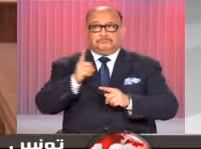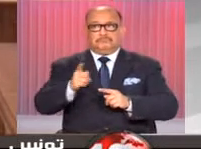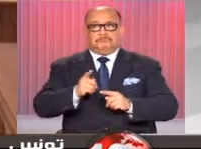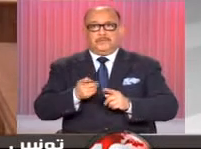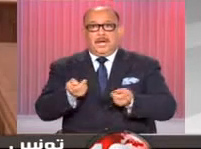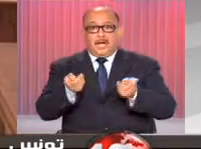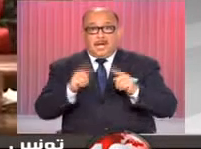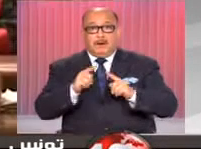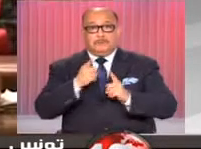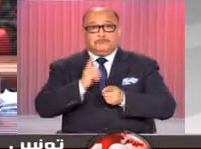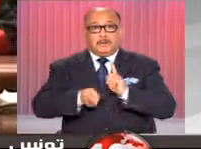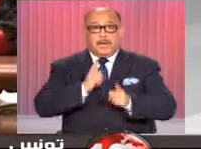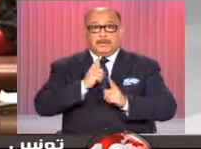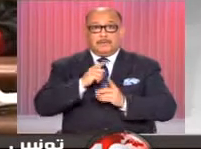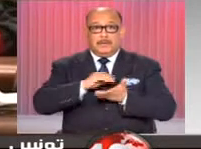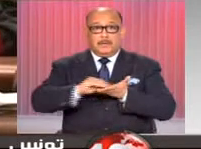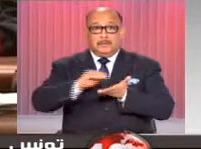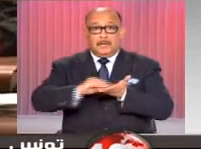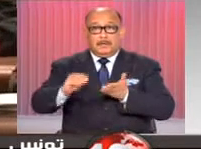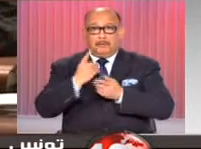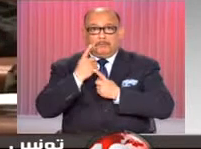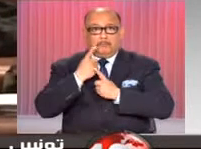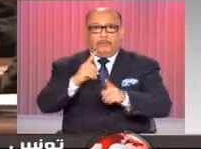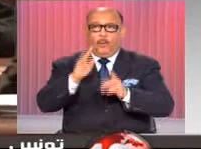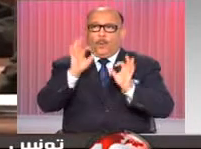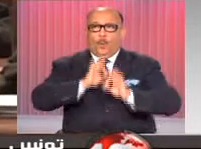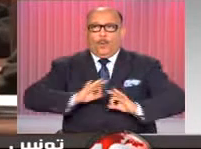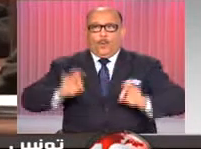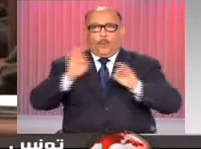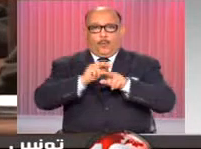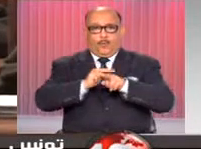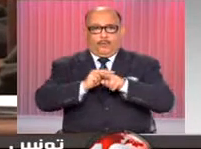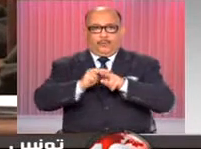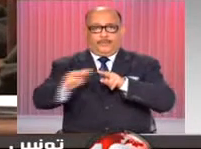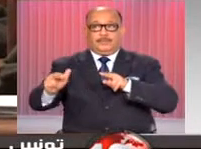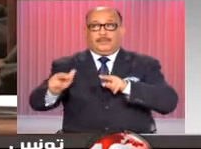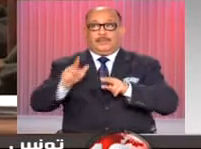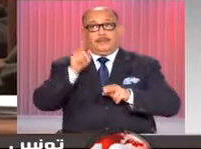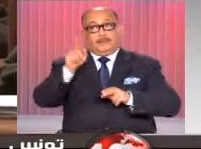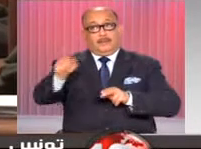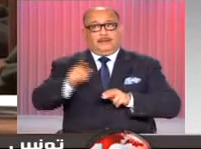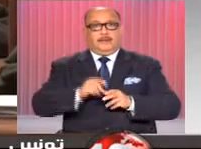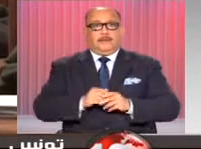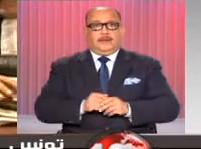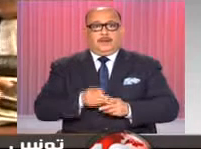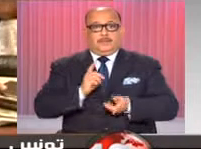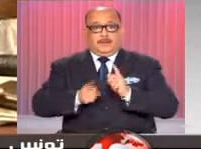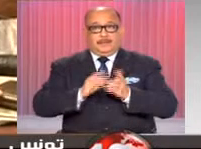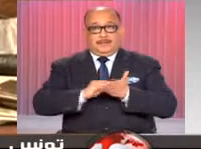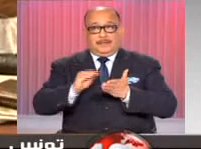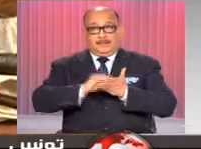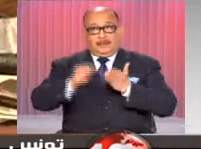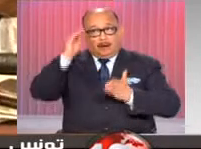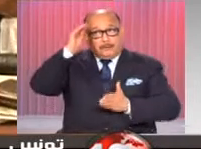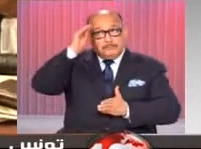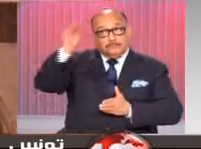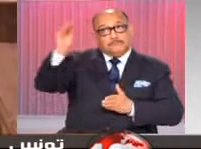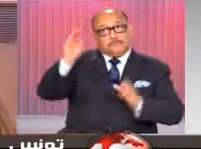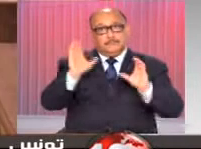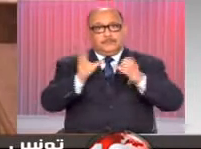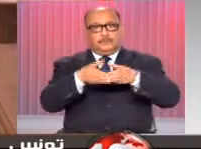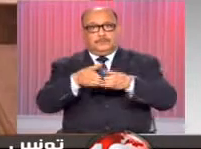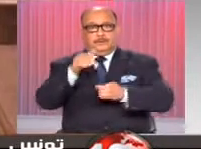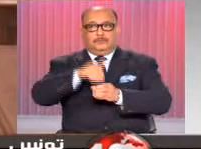الإدارية أمس عدم تلقيها أي دعوة لاستئناف الحكم الصادر عن المحكمة فيما يتعلق بالطعون في نتائج الدور